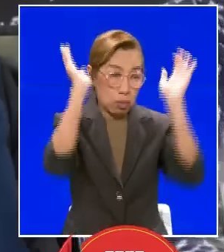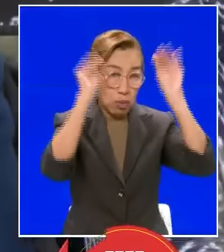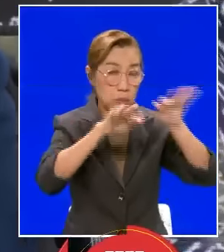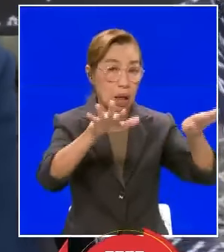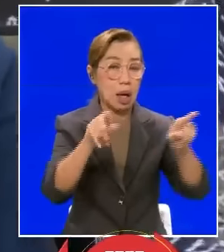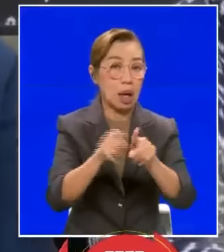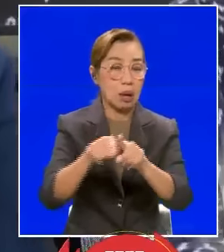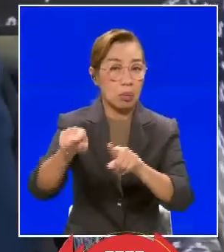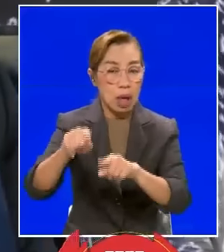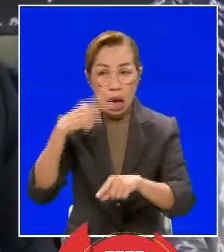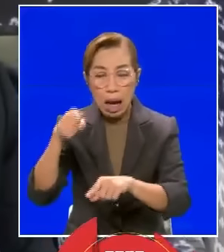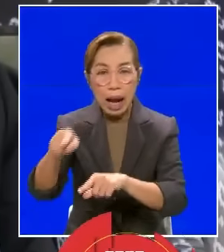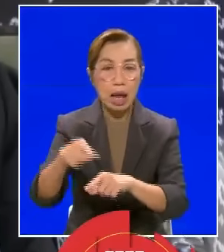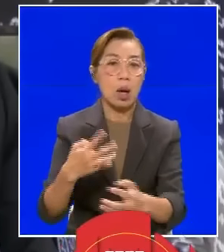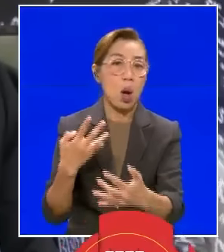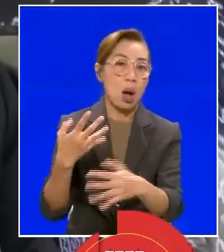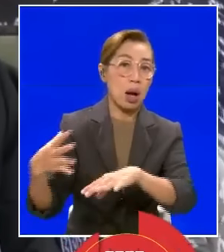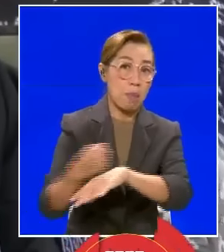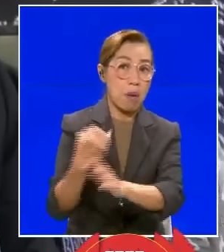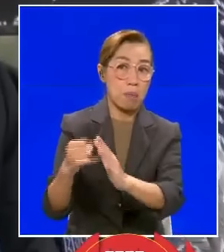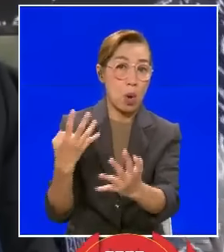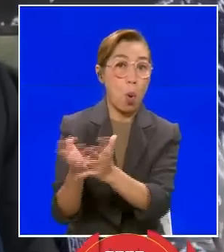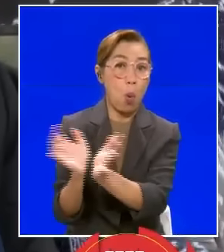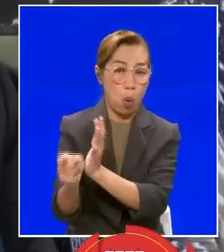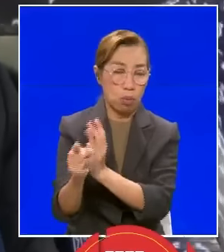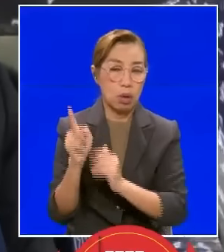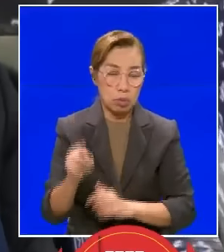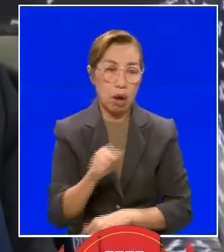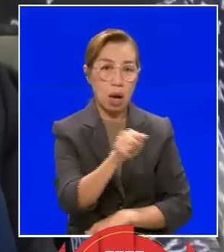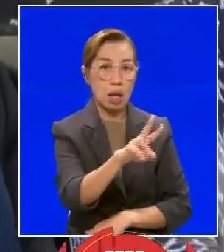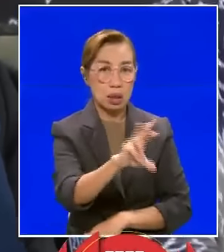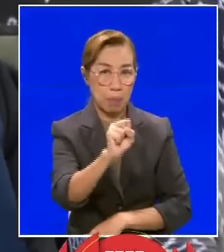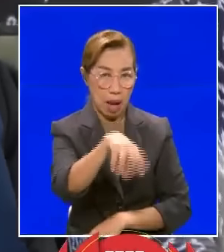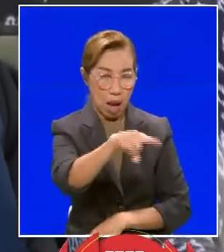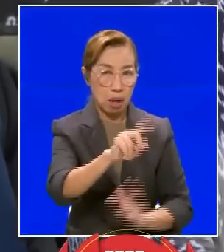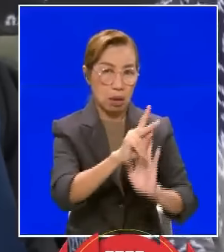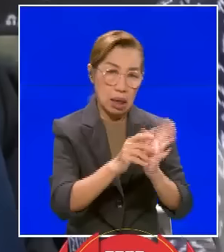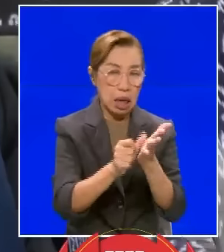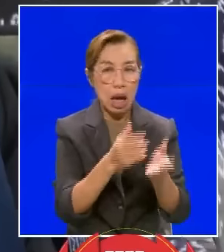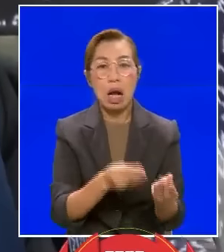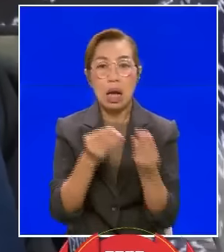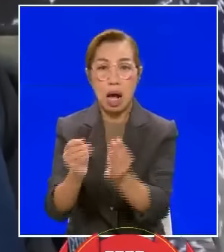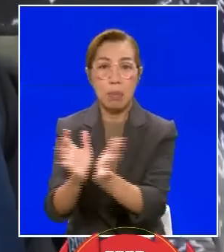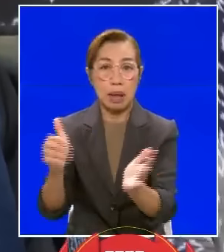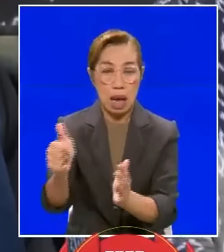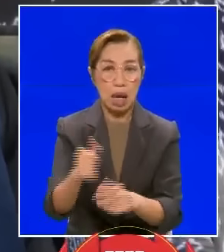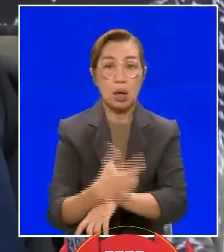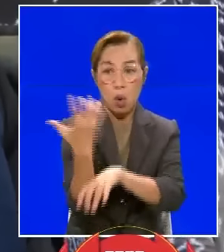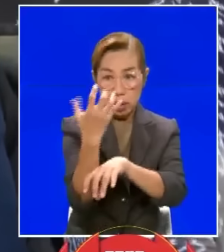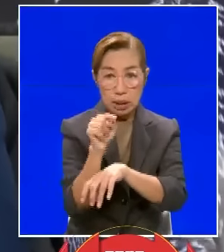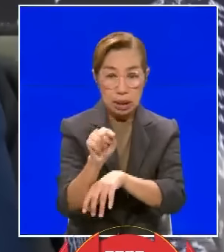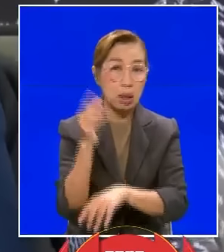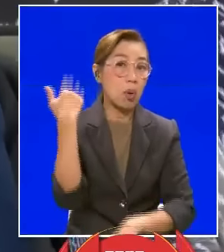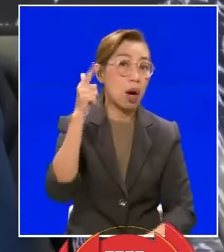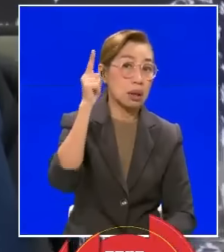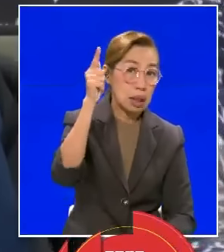ฐสภาเป็นกลไกคืนความเป็นธรรมให้เหยื่อคดีทางการเมืองรวมถึงมีการเปิดภาพบันทึกเทปโทรทัศน์ของอดีตนายกทัก